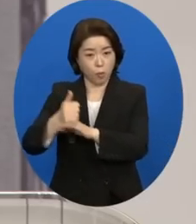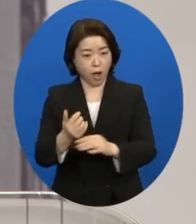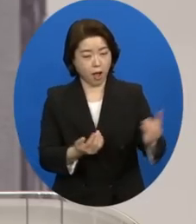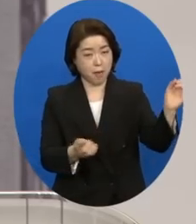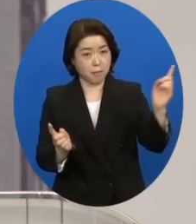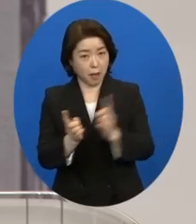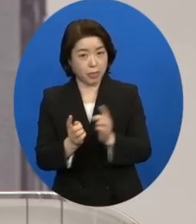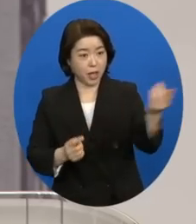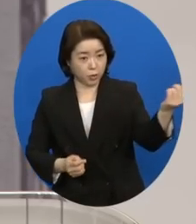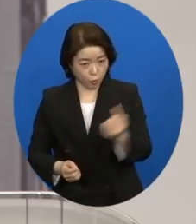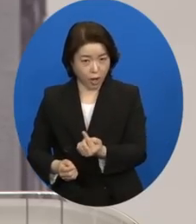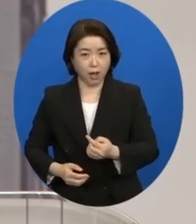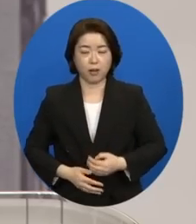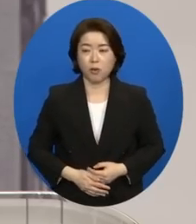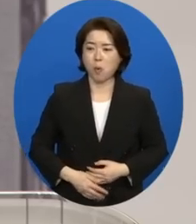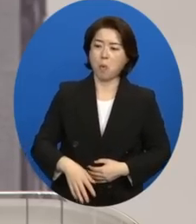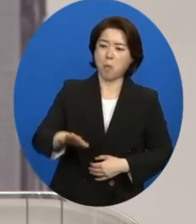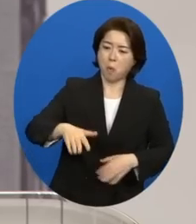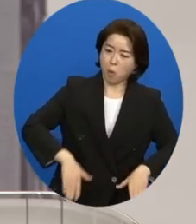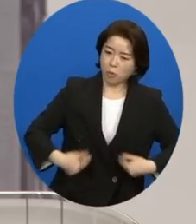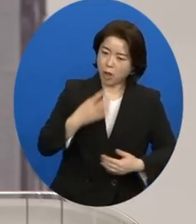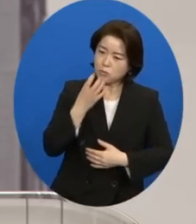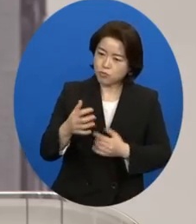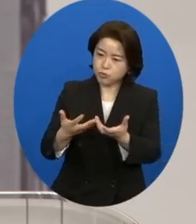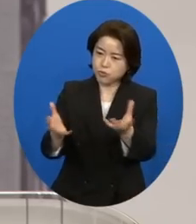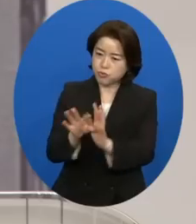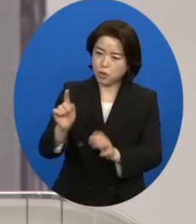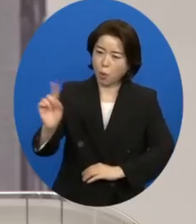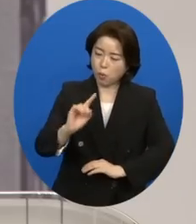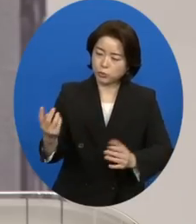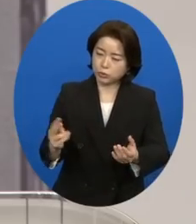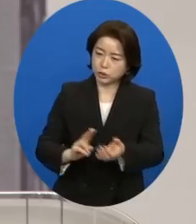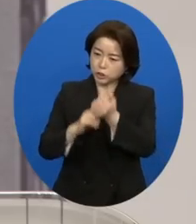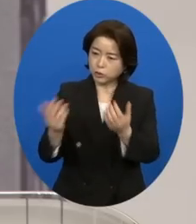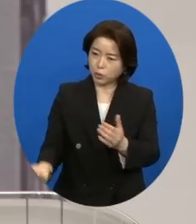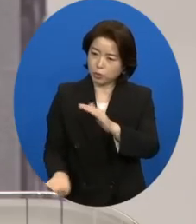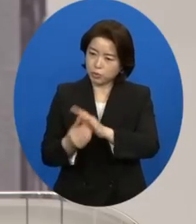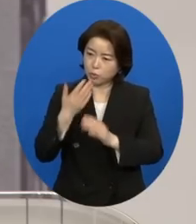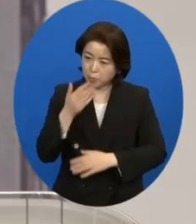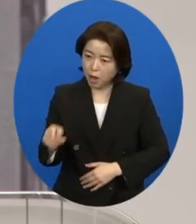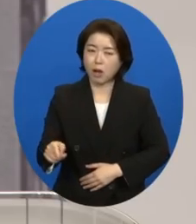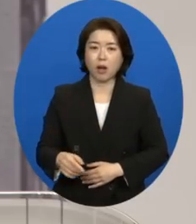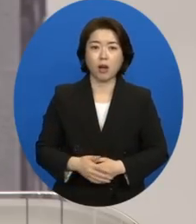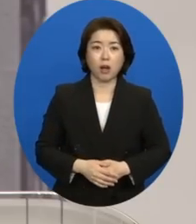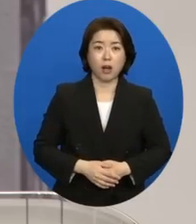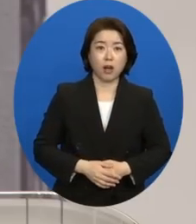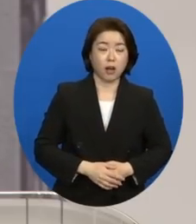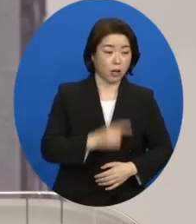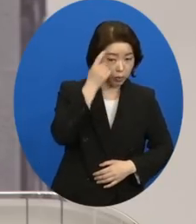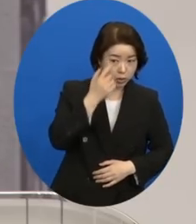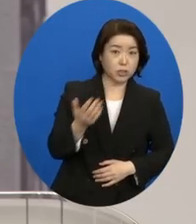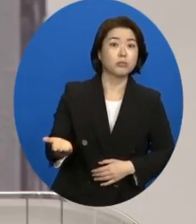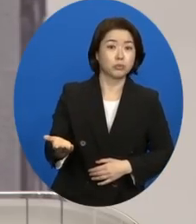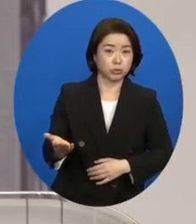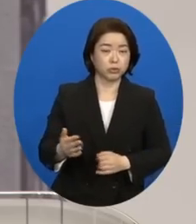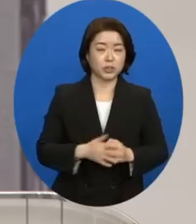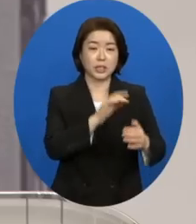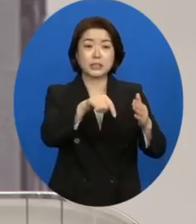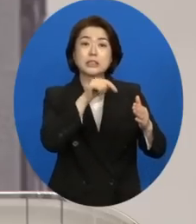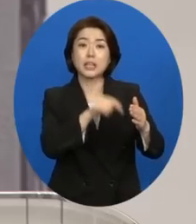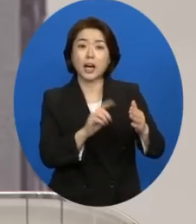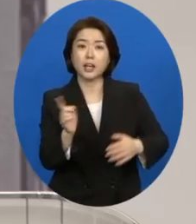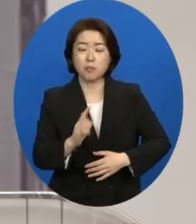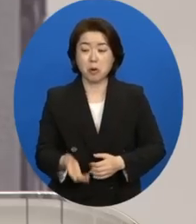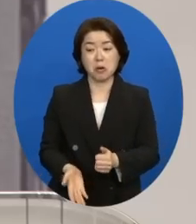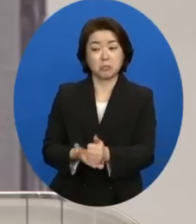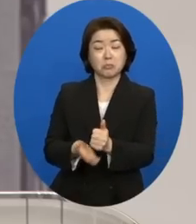하는 거예요 아이 남유다 어떻게 이런 기적을 이룰 수 있었습니까 질문인데 그 안에 뭐가 있냐면 약간